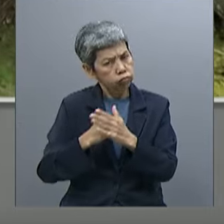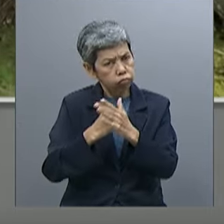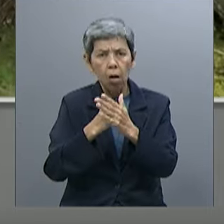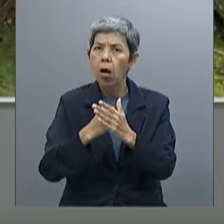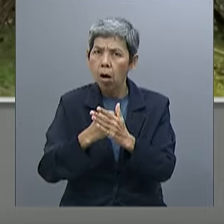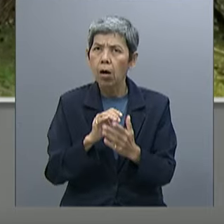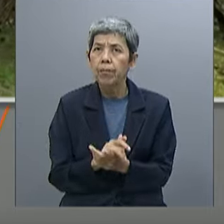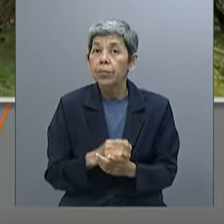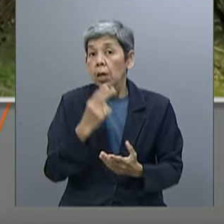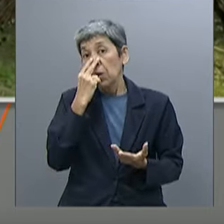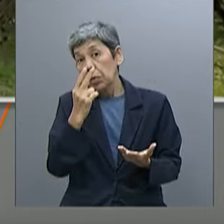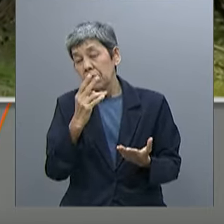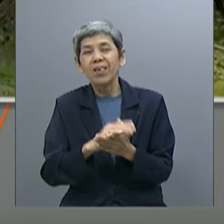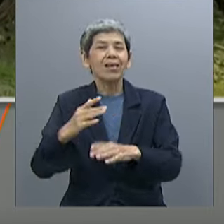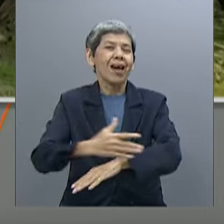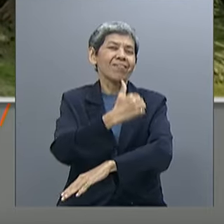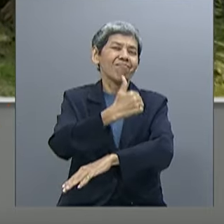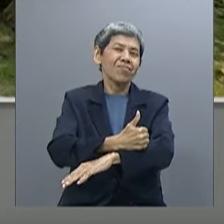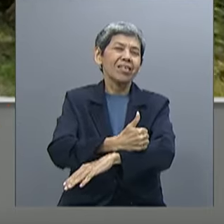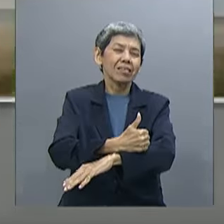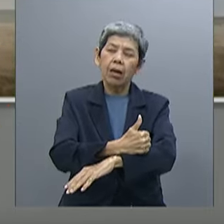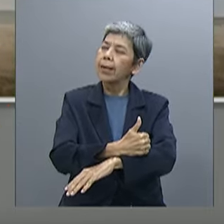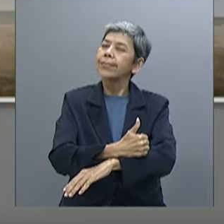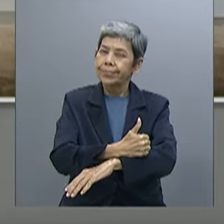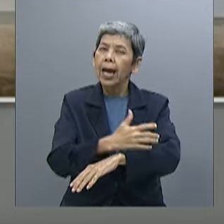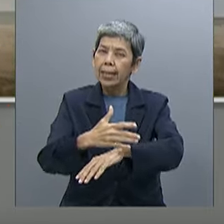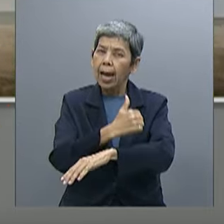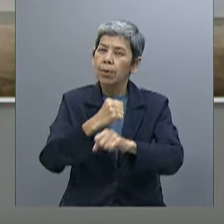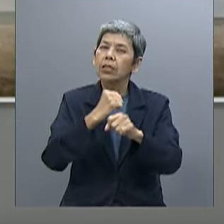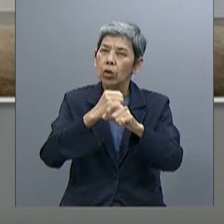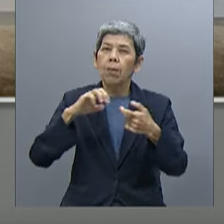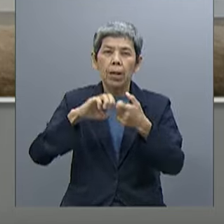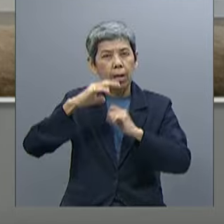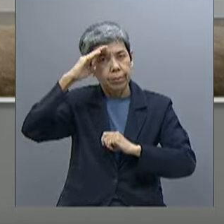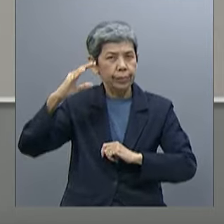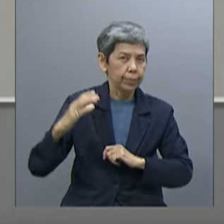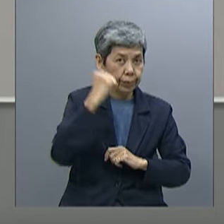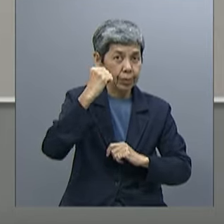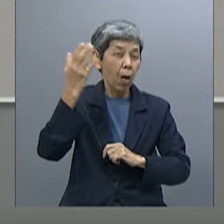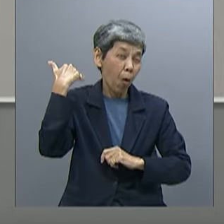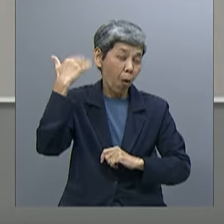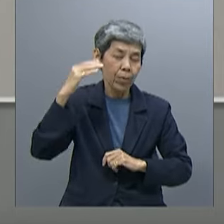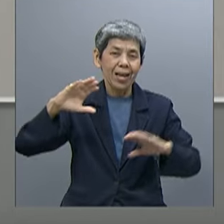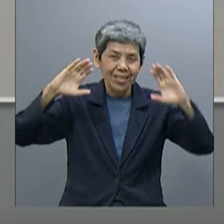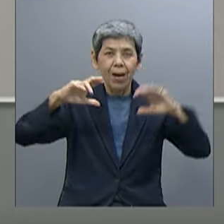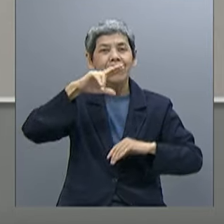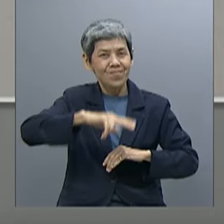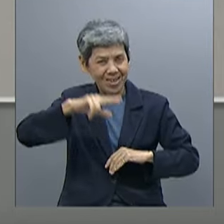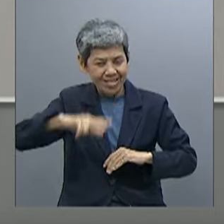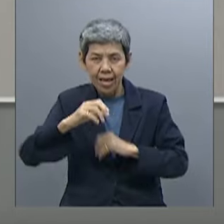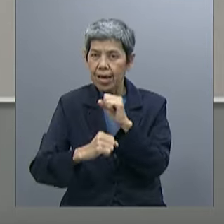วยแต่ในทางการเมืองถือว่าจุดพลิกผันอยู่ที่การรัฐประหารค่ะและเมื่อมาถึงรัฐบาลเพื่อไทย